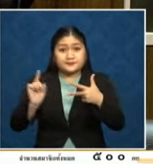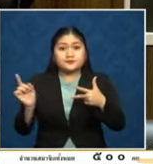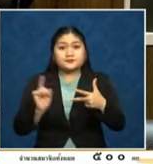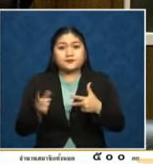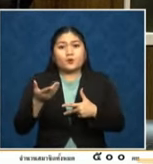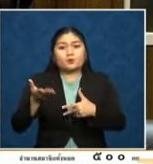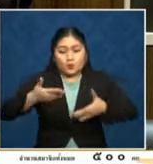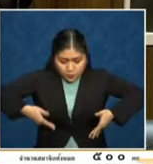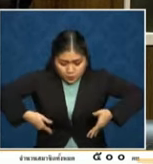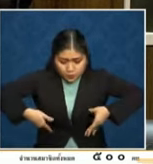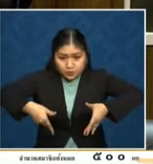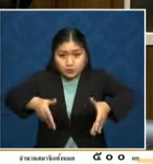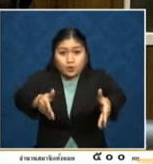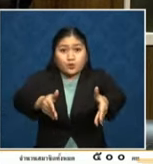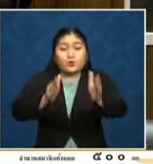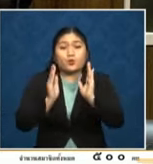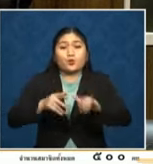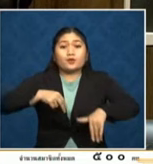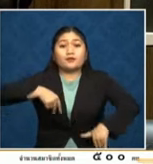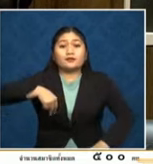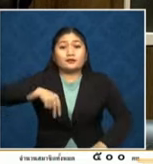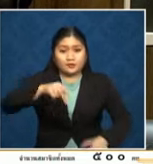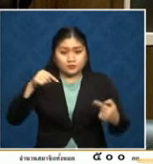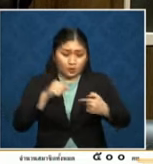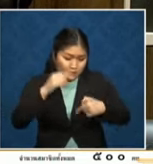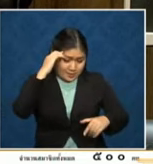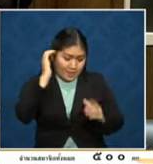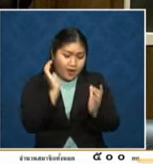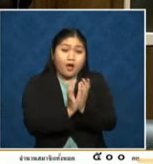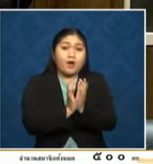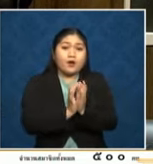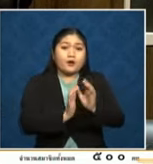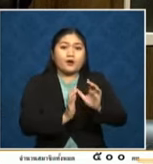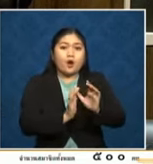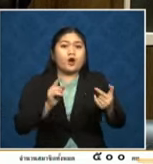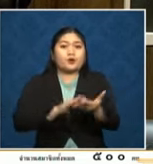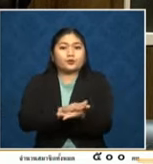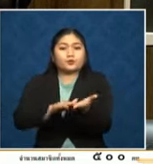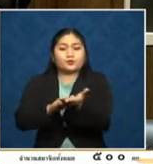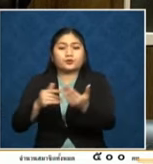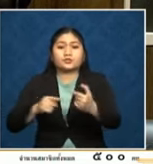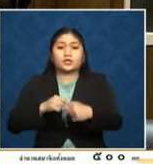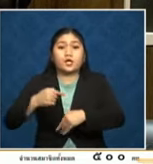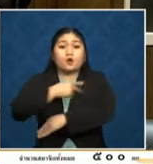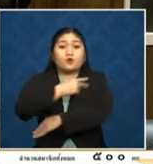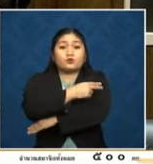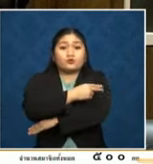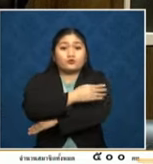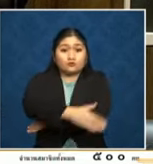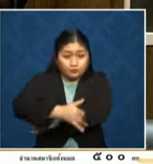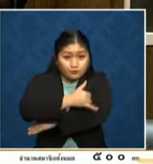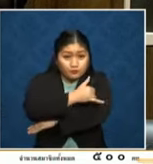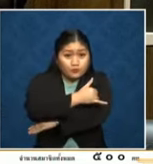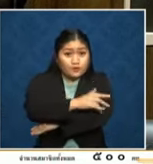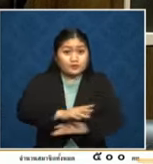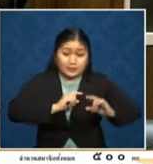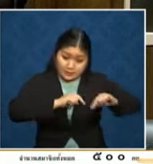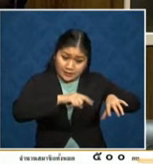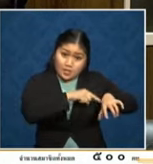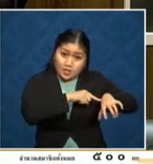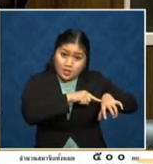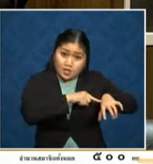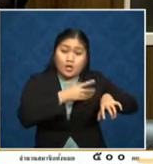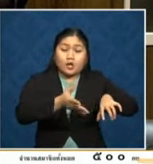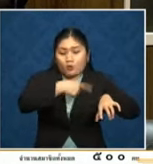ขอถนนคนเดินจากสถานีตำรวจสถานีรถไฟฟ้าคูคตไปที่วัดโพธิ์โสพลเจริญ700เมตรเท่านั้นน